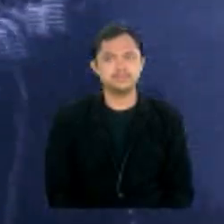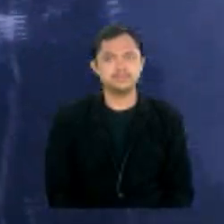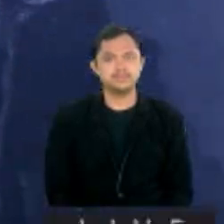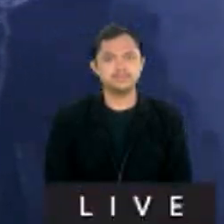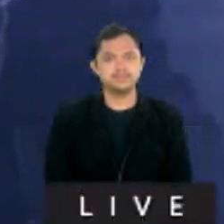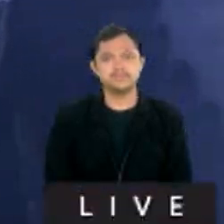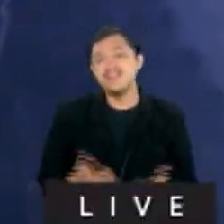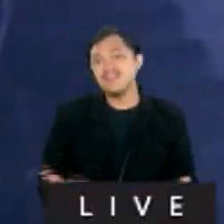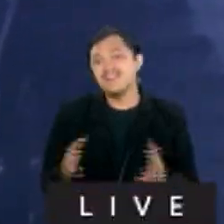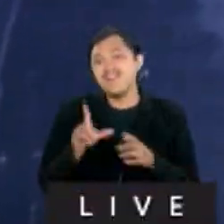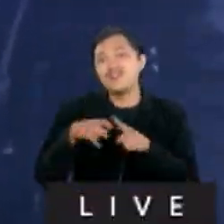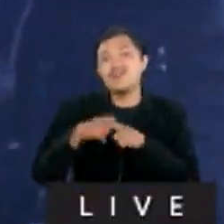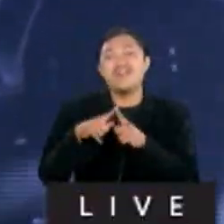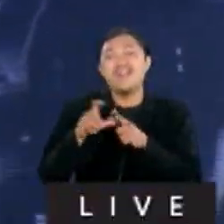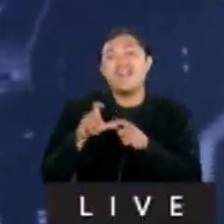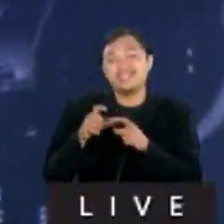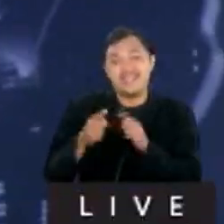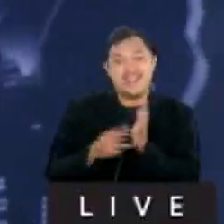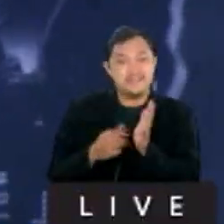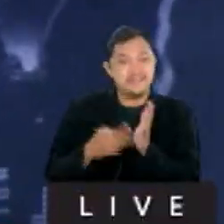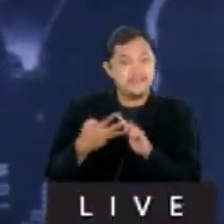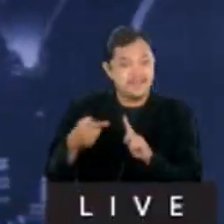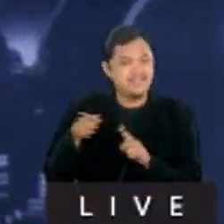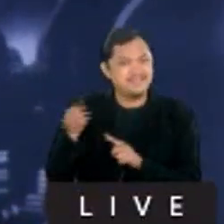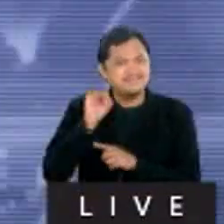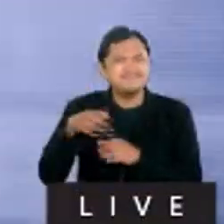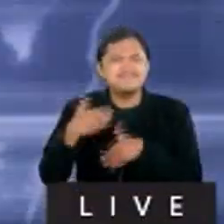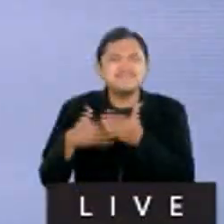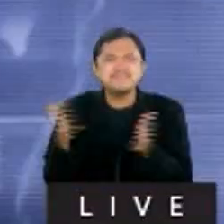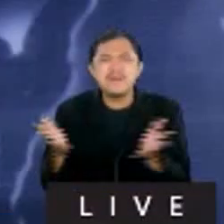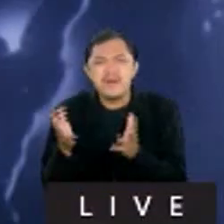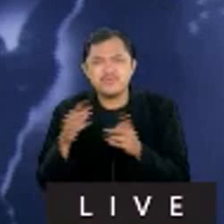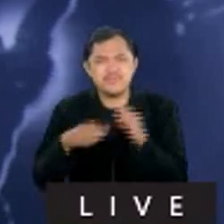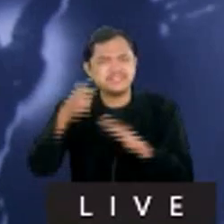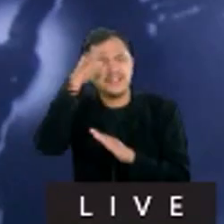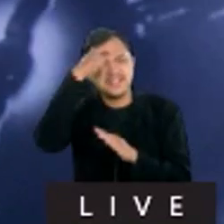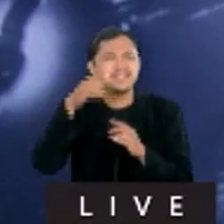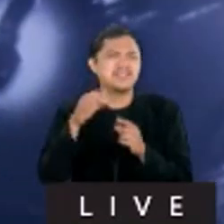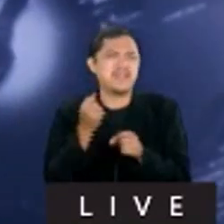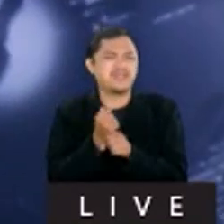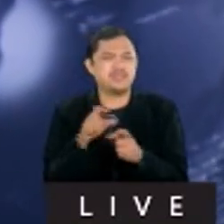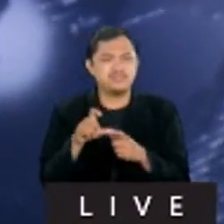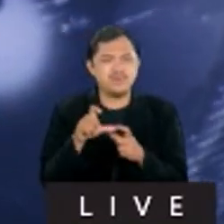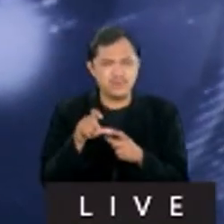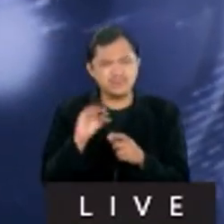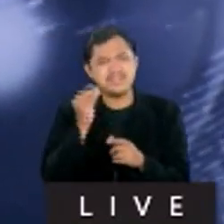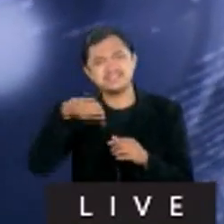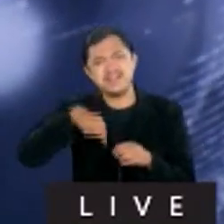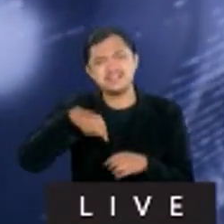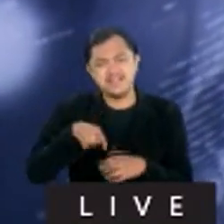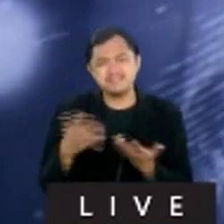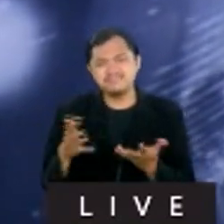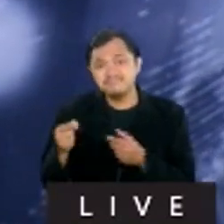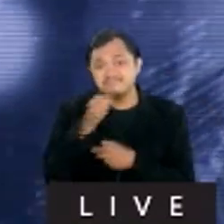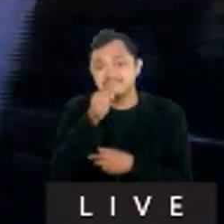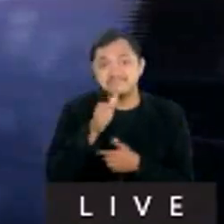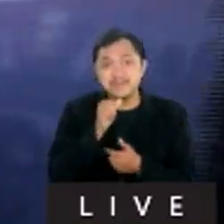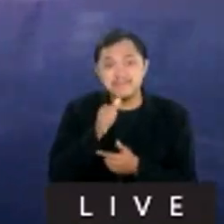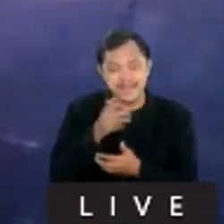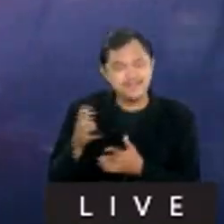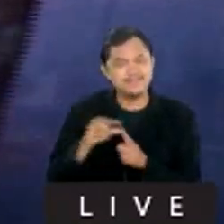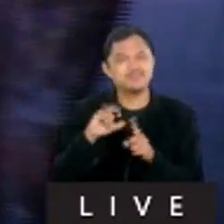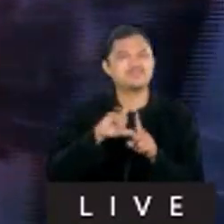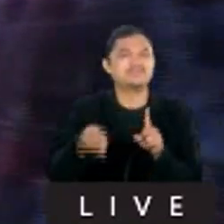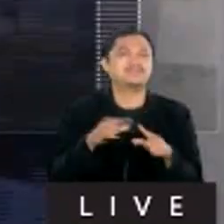Ya, pemirsa, saat ini Lukas NMB masih menjalani perawatan di RSPAD Gatot Subroto, Jakarta Selatan. Dan kita sudah terhubung bersama dengan rekan